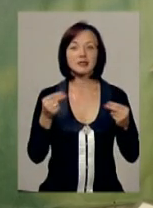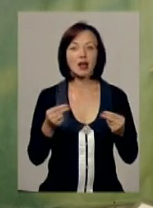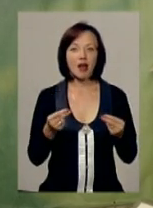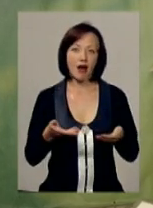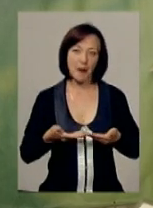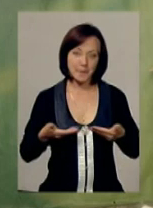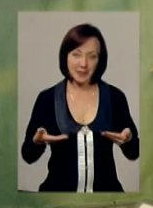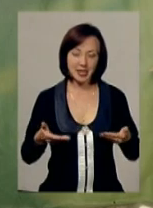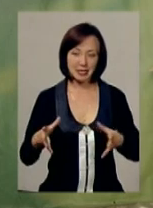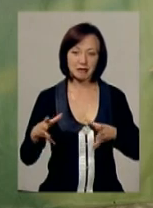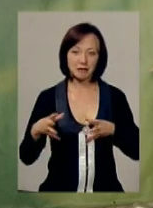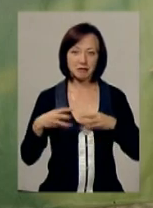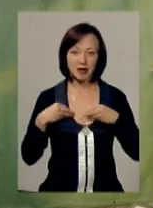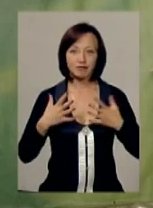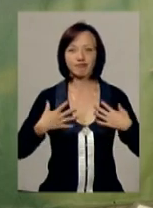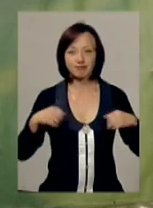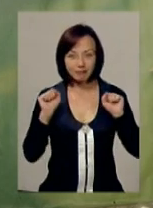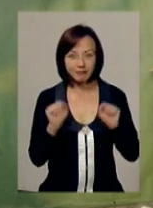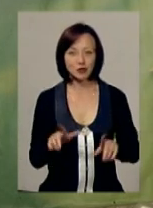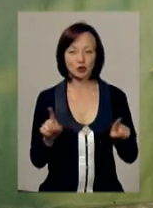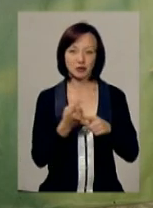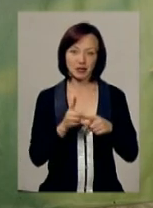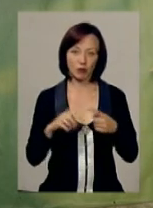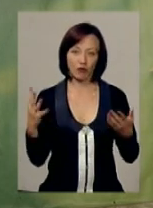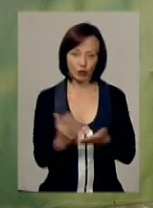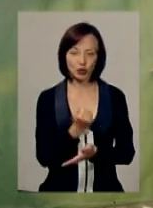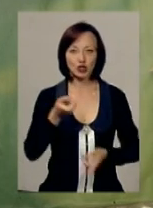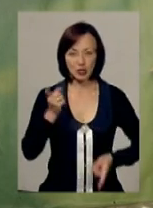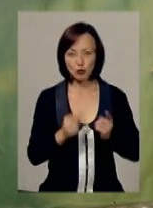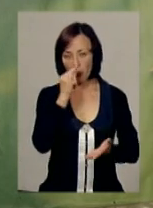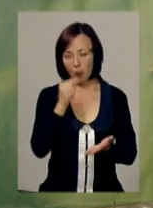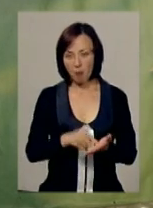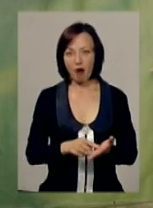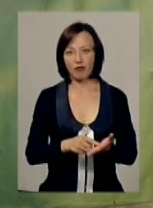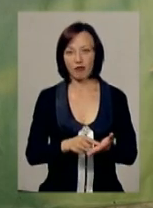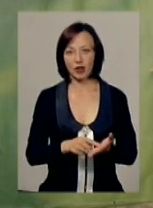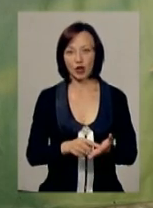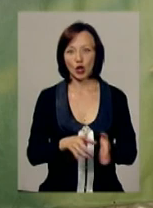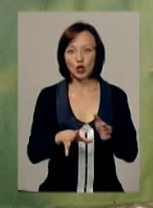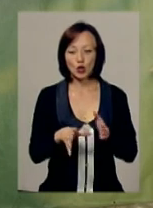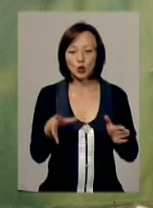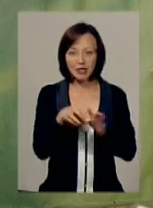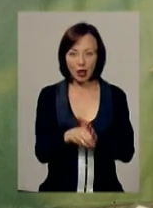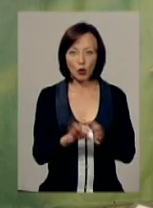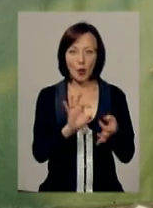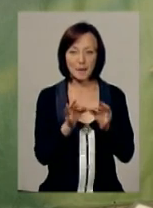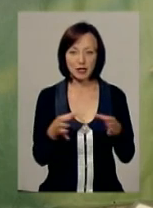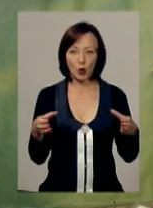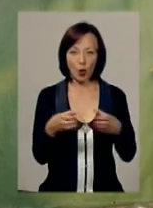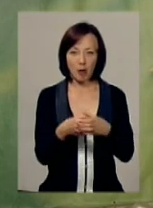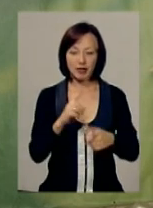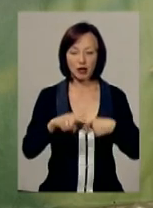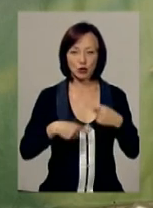спільно прикладемо всіх зусиль, щоб це вийшло, щоб дійсно він попав до складу олімпійської команди вже